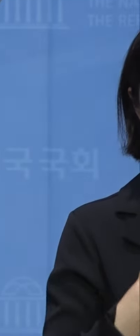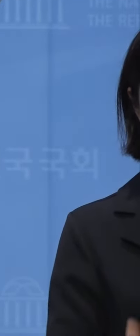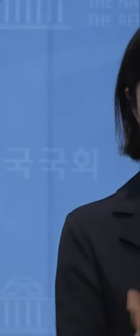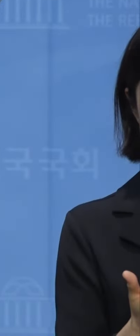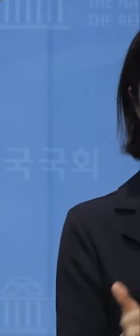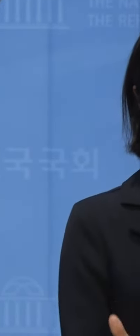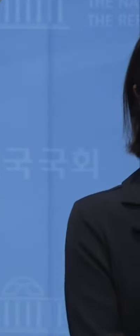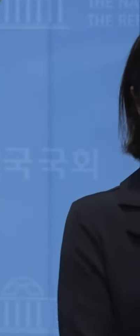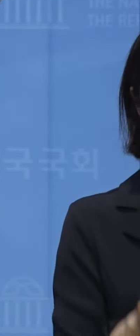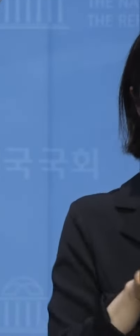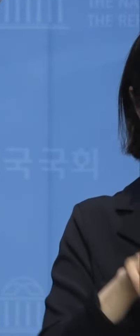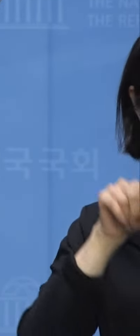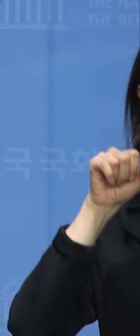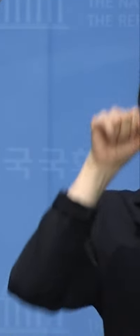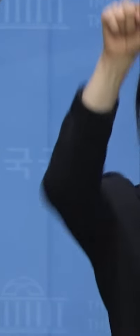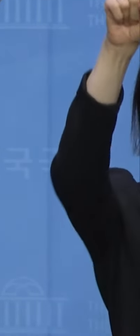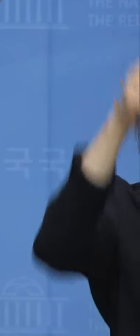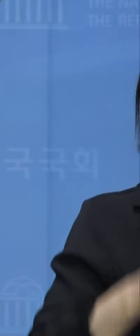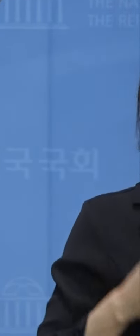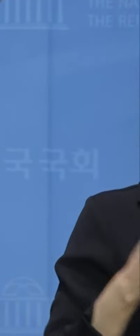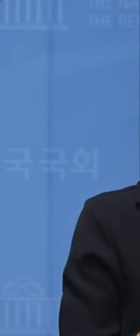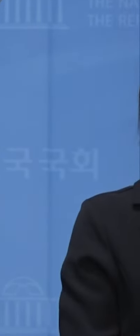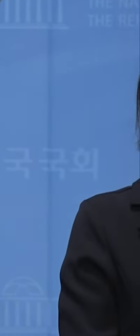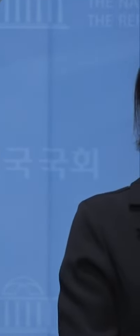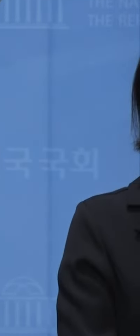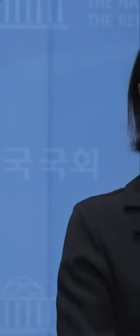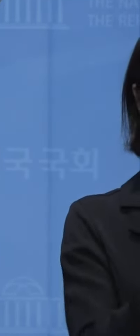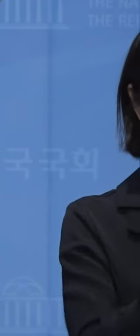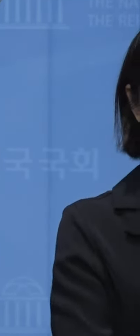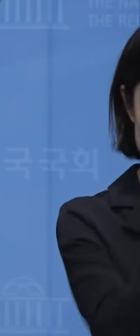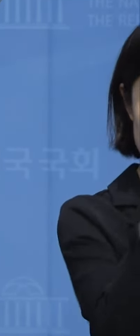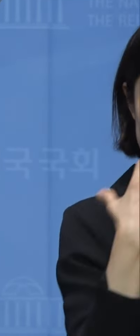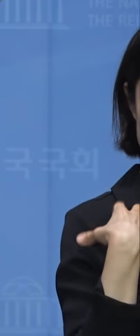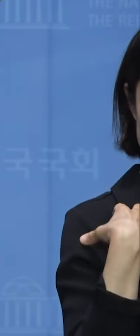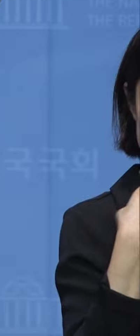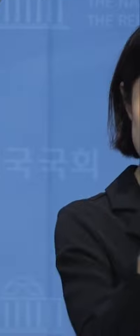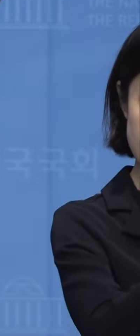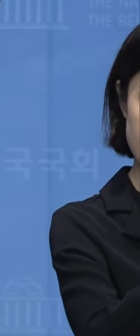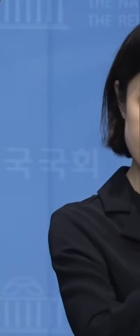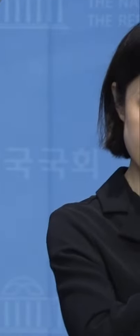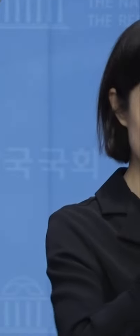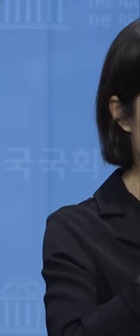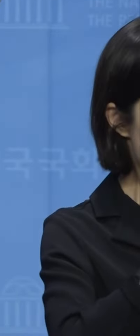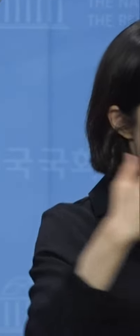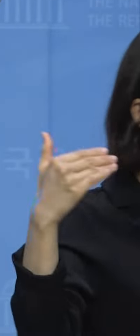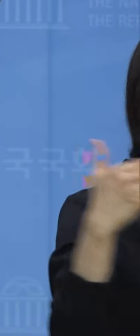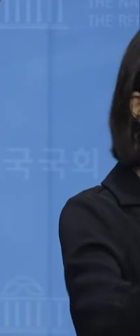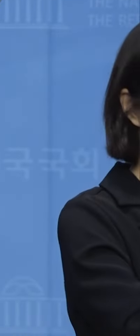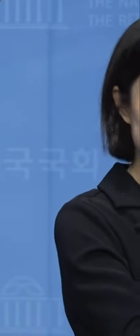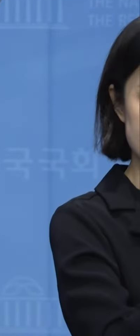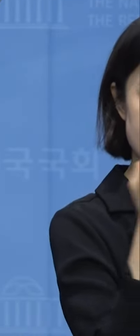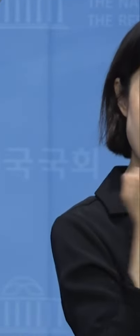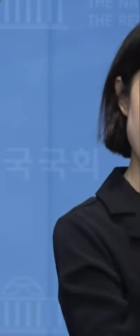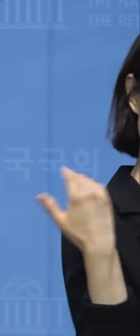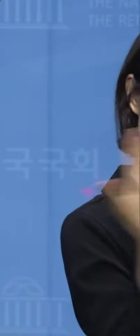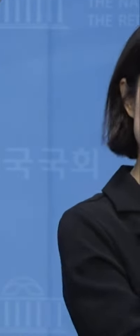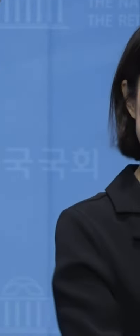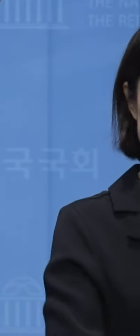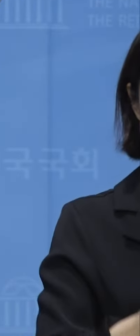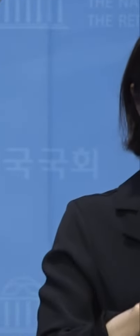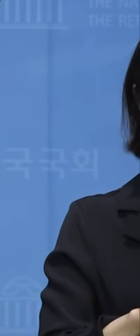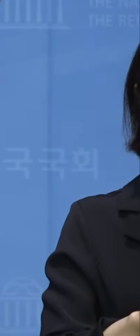출전합니다. 윤석열 정권을 반드시 끝장내겠습니다. 이 임무를 수행하기